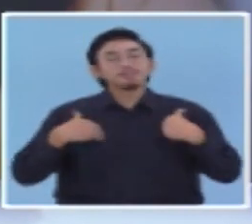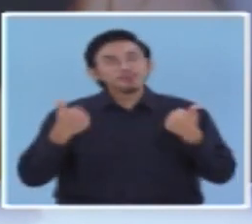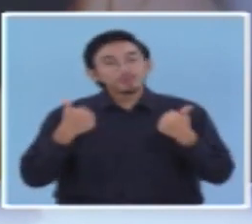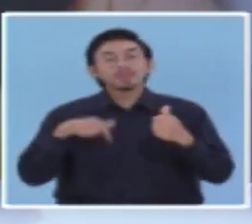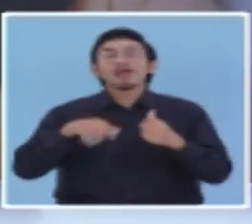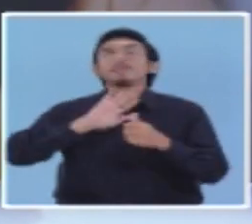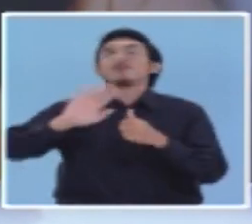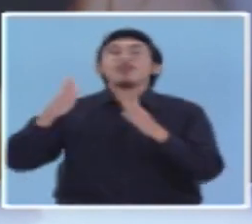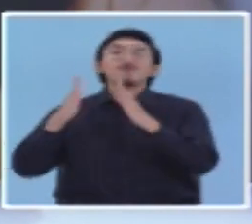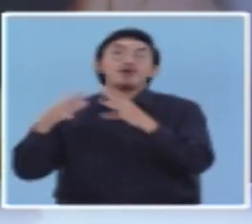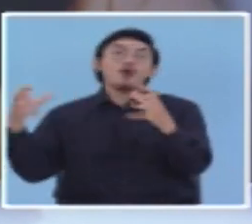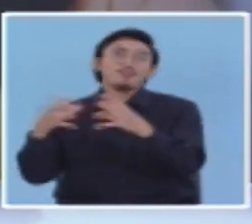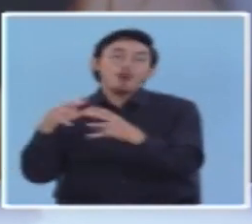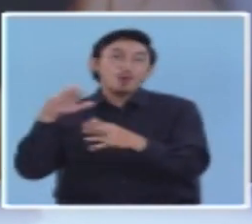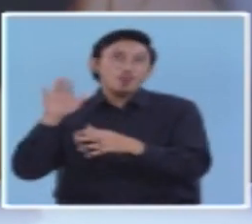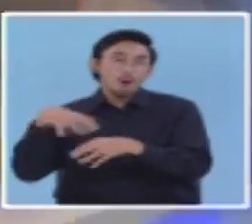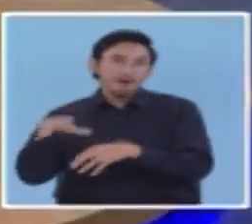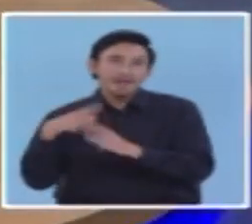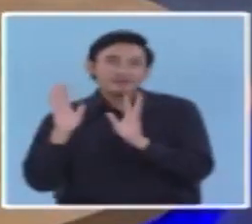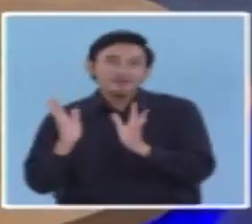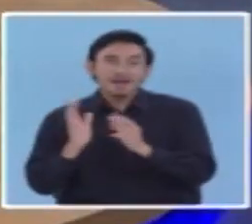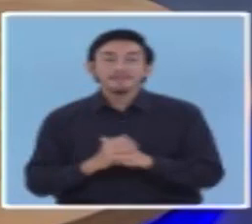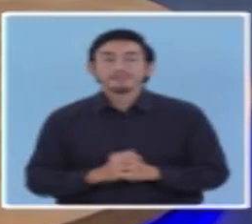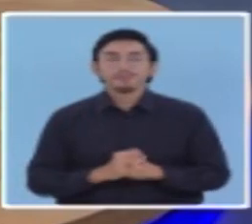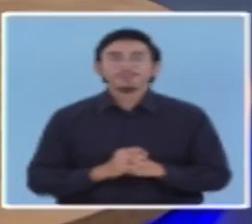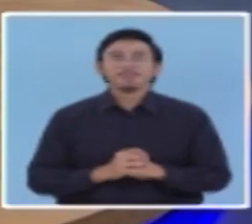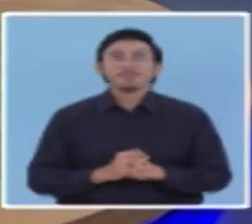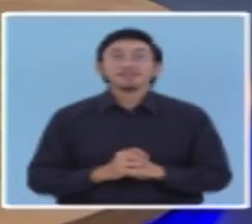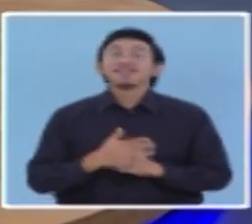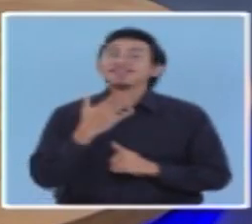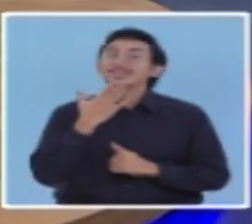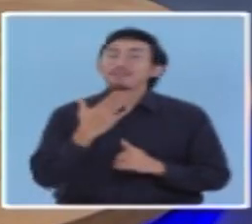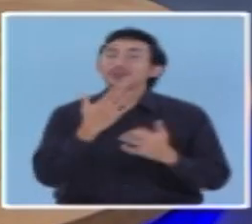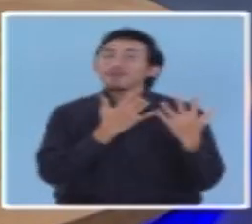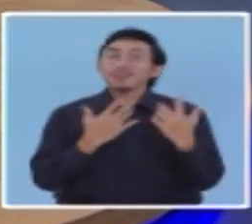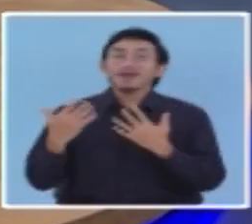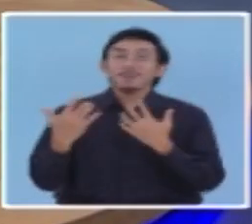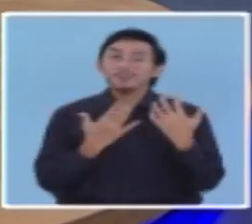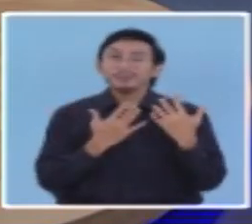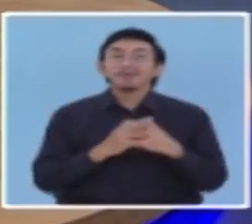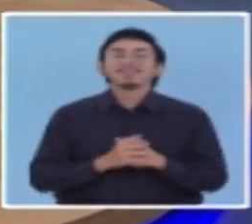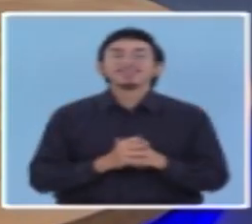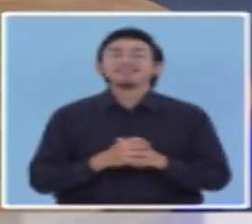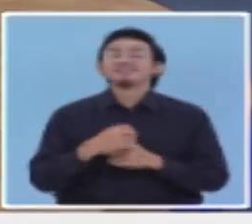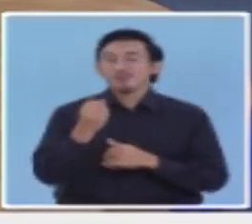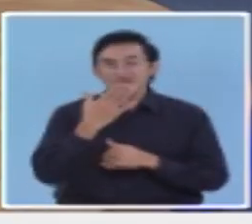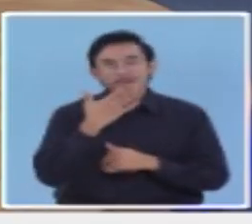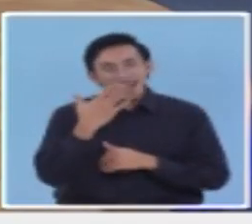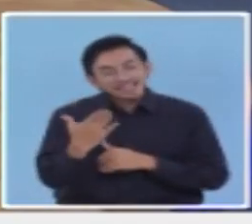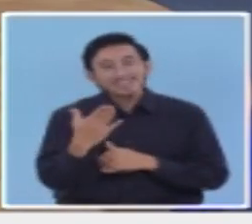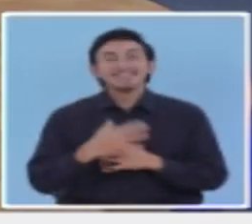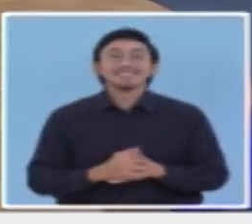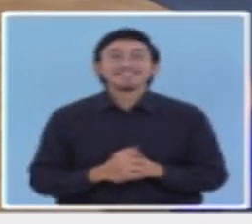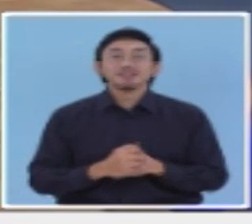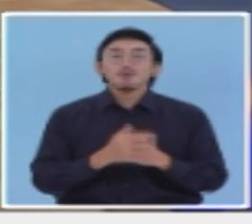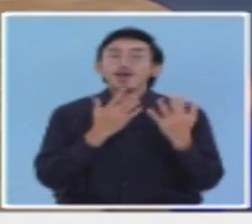bersama keluarga. Selamat siang Mbak Cinta, selamat ulang tahun juga Mbak Cinta. Terima kasih, sudah lewat ulang